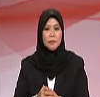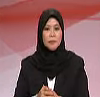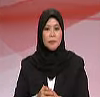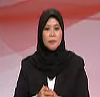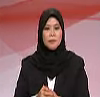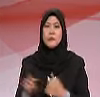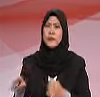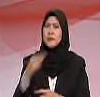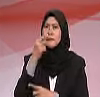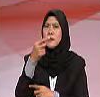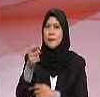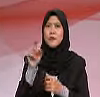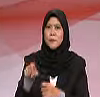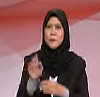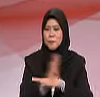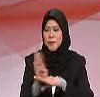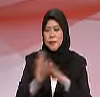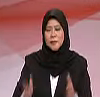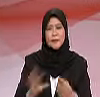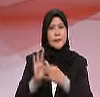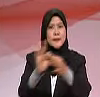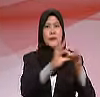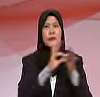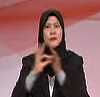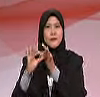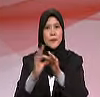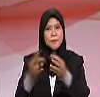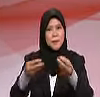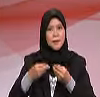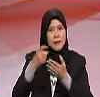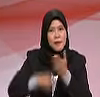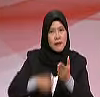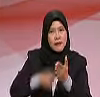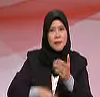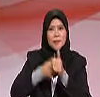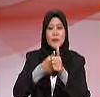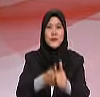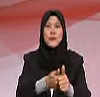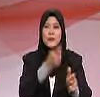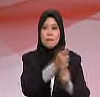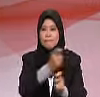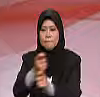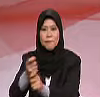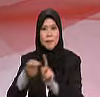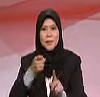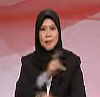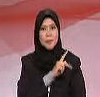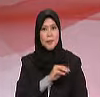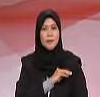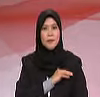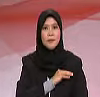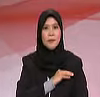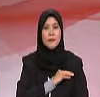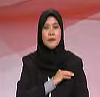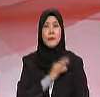supaya para peniaga bekerjasama supaya dapat memberikan harga mengikut yang ditetapkan oleh kementerian,